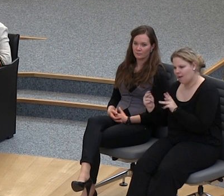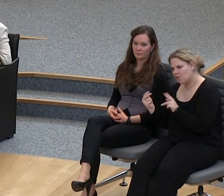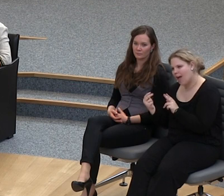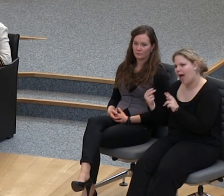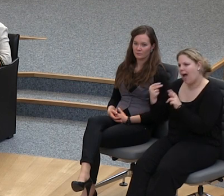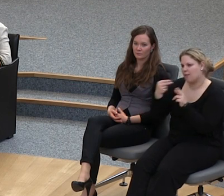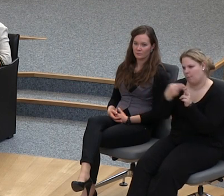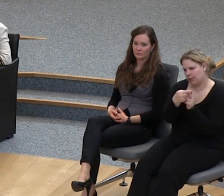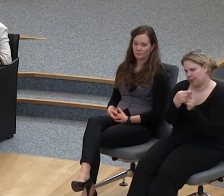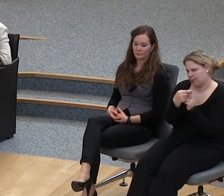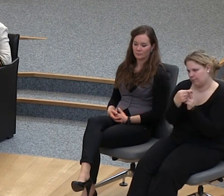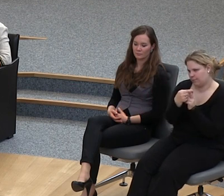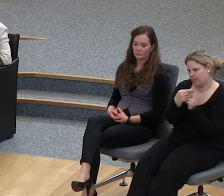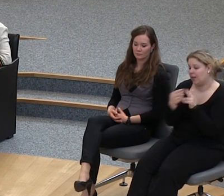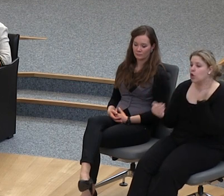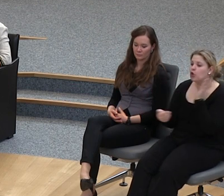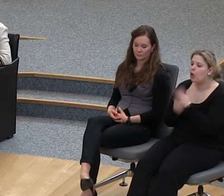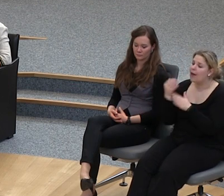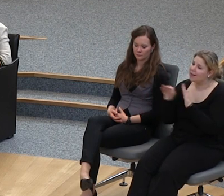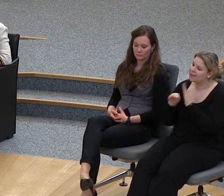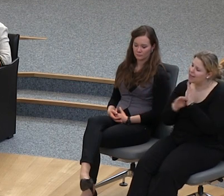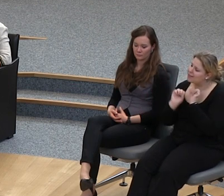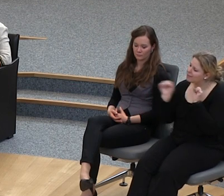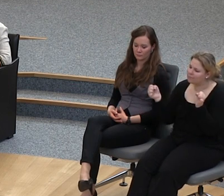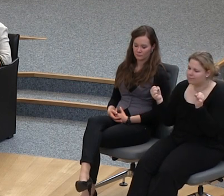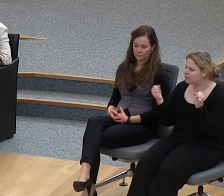eben an neue Definitionen,